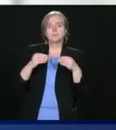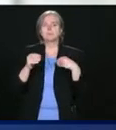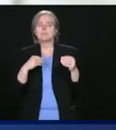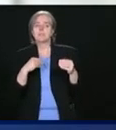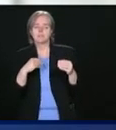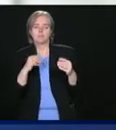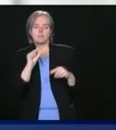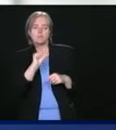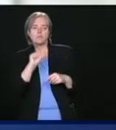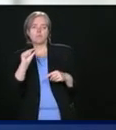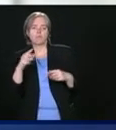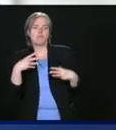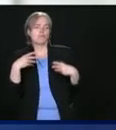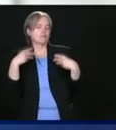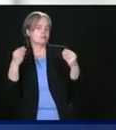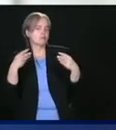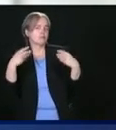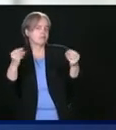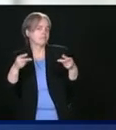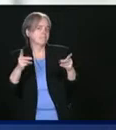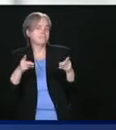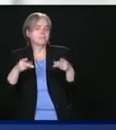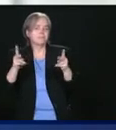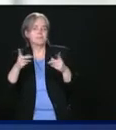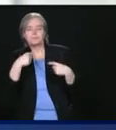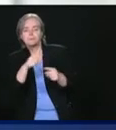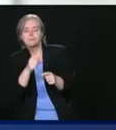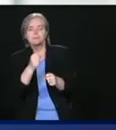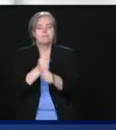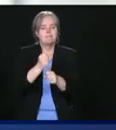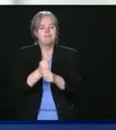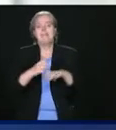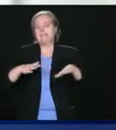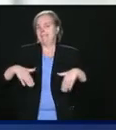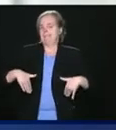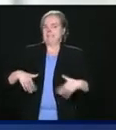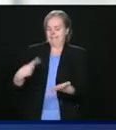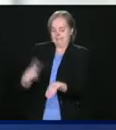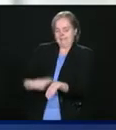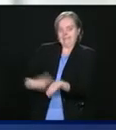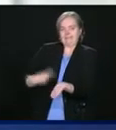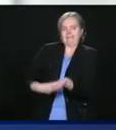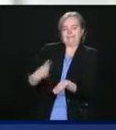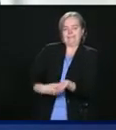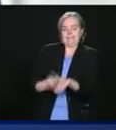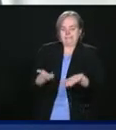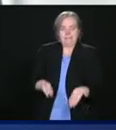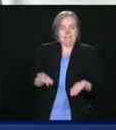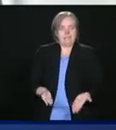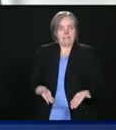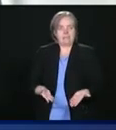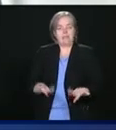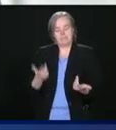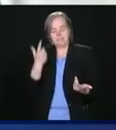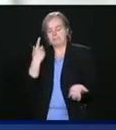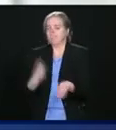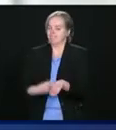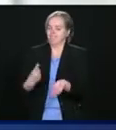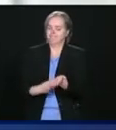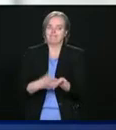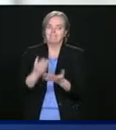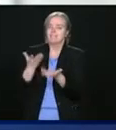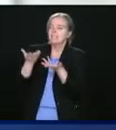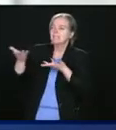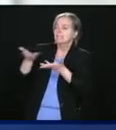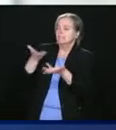peu les restrictions, c'est encore en discussion. On est encore en train de discuter longuement avec les